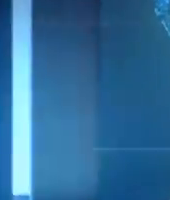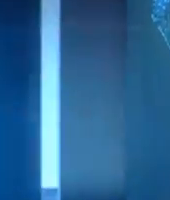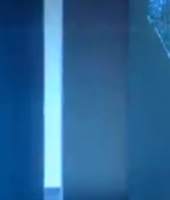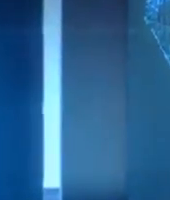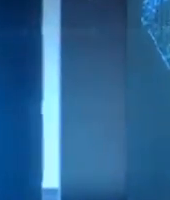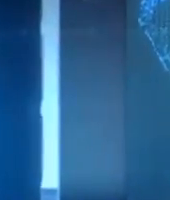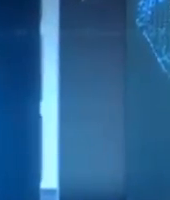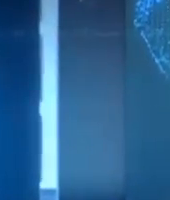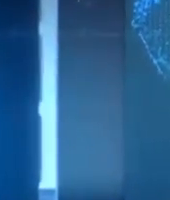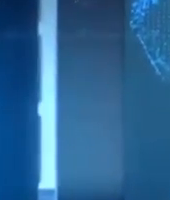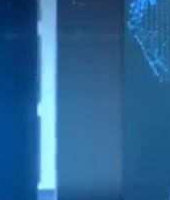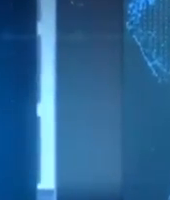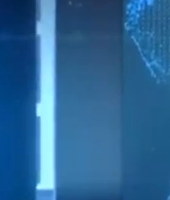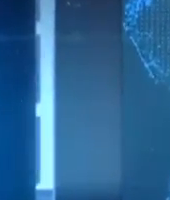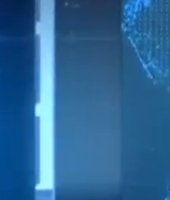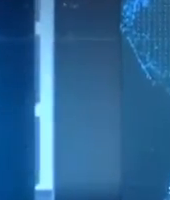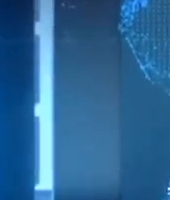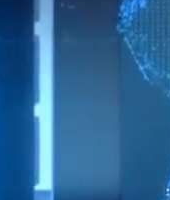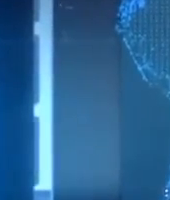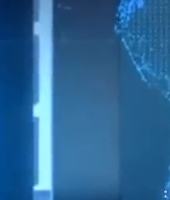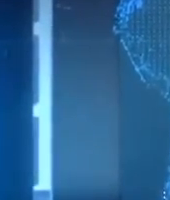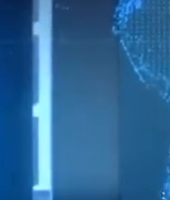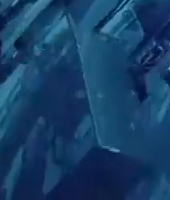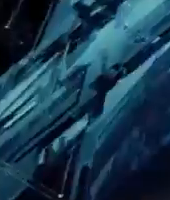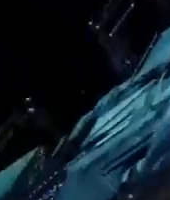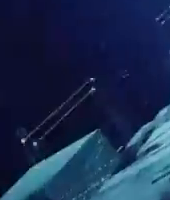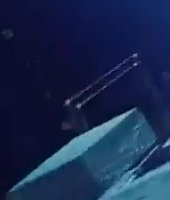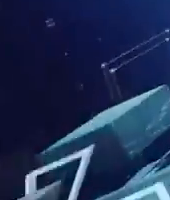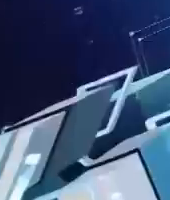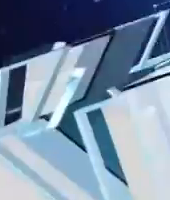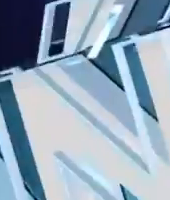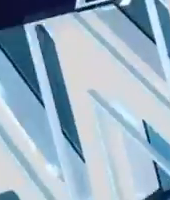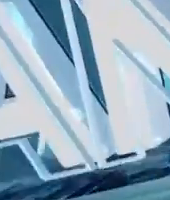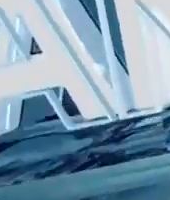Алмат Хамит, Әсет Дүйсенбек, Жетісу телеарнасы, Көксу ауданы.